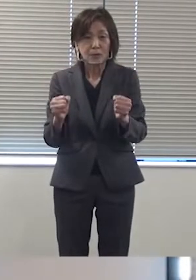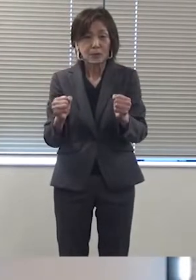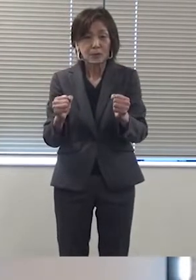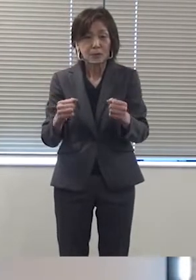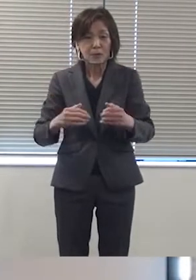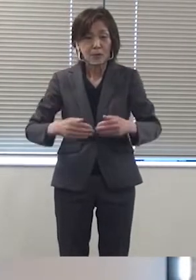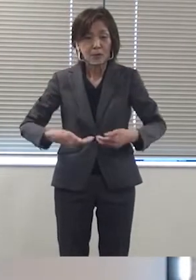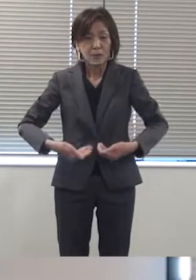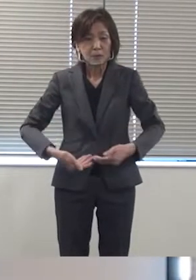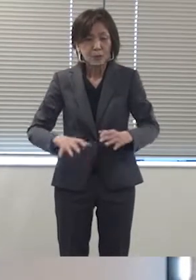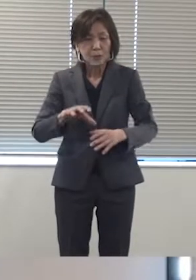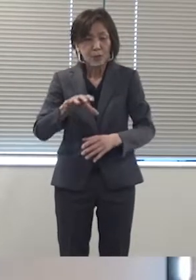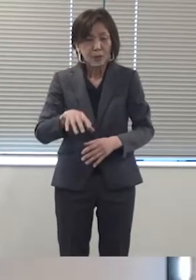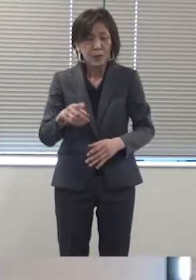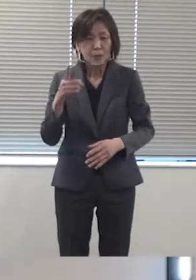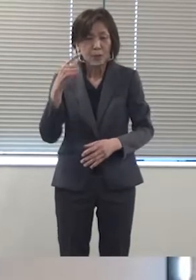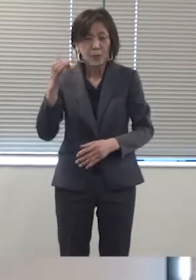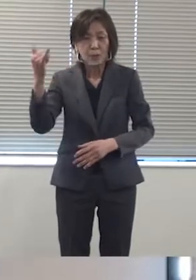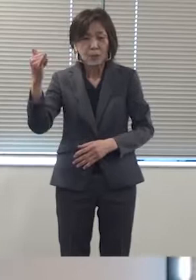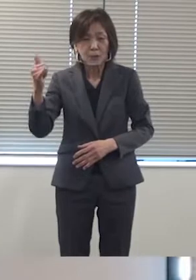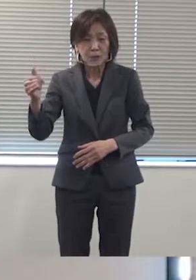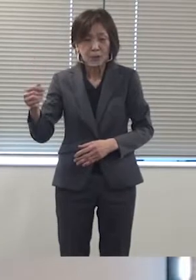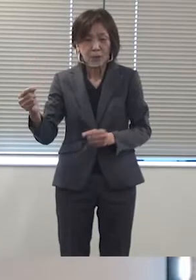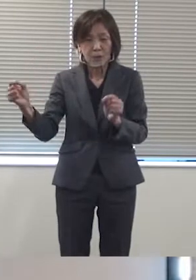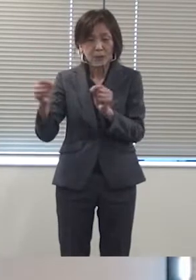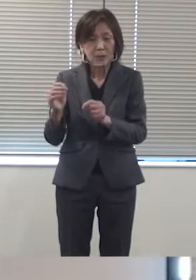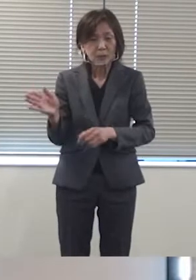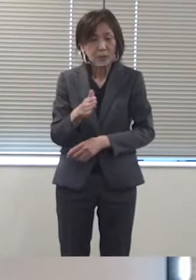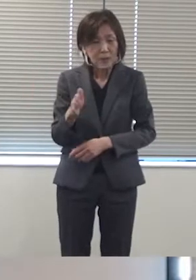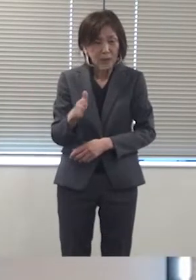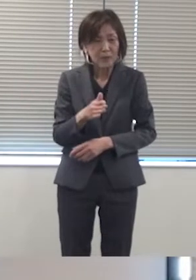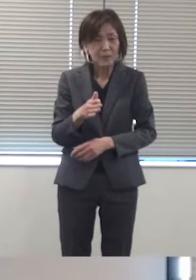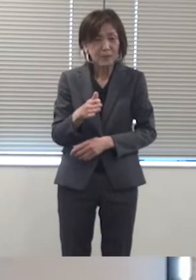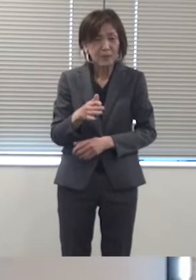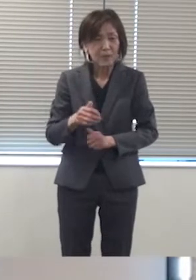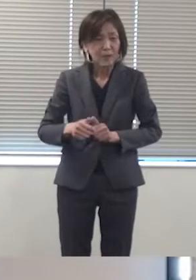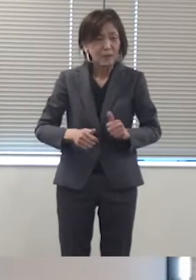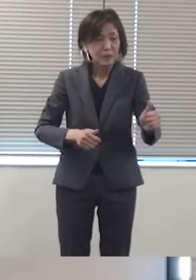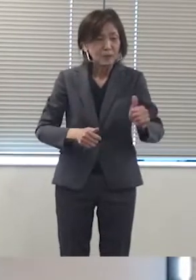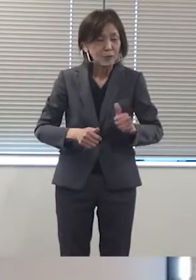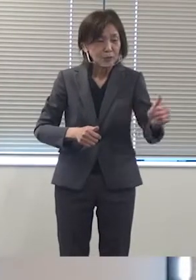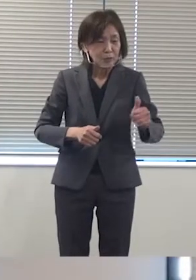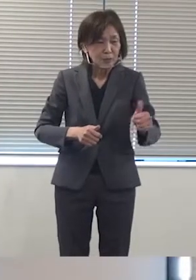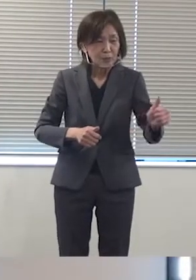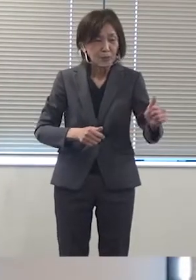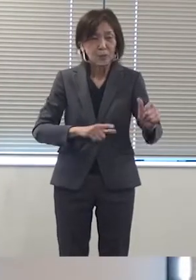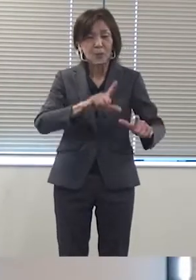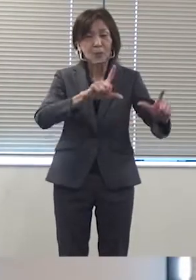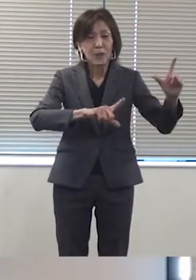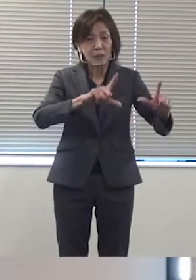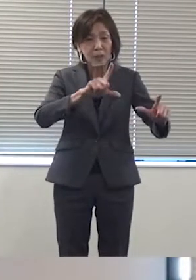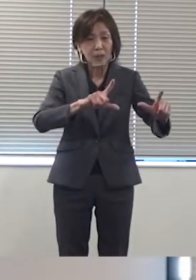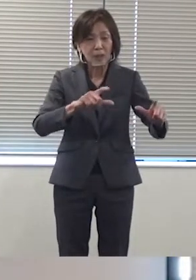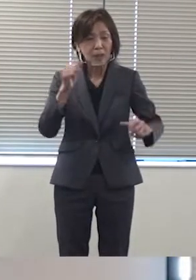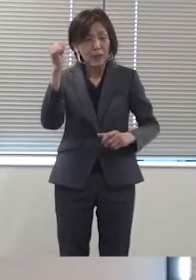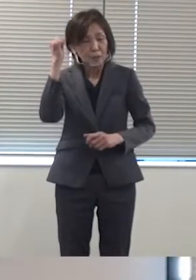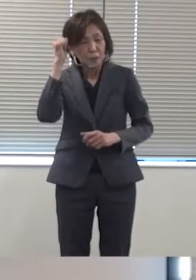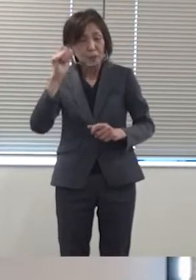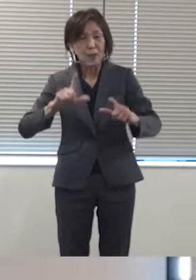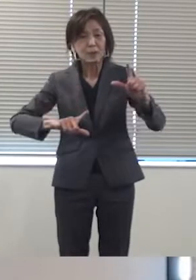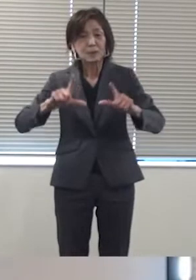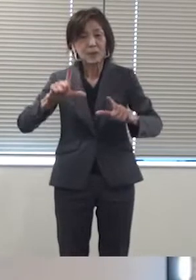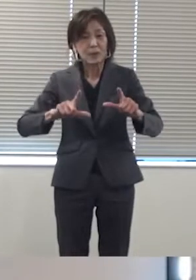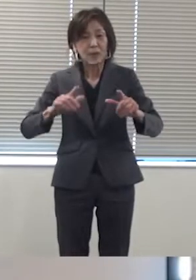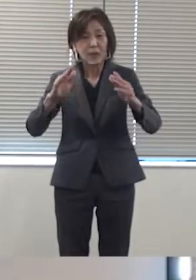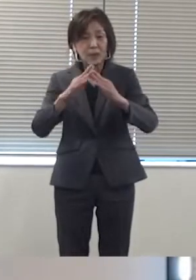ので、通所型ですね、宿泊型とご家庭に訪問するのは今やってるんですが、新